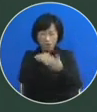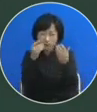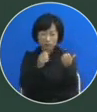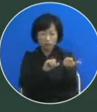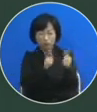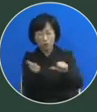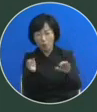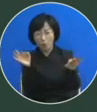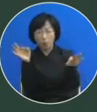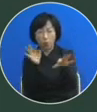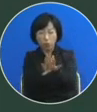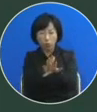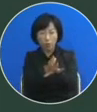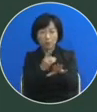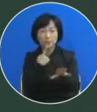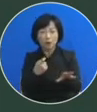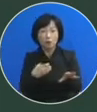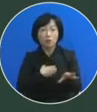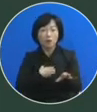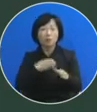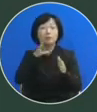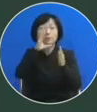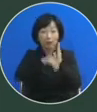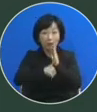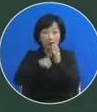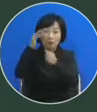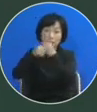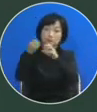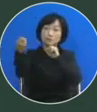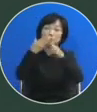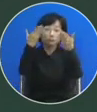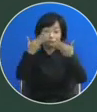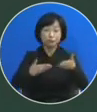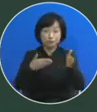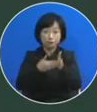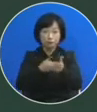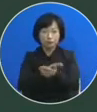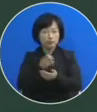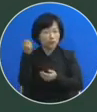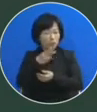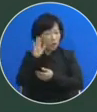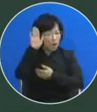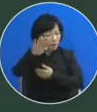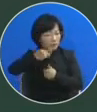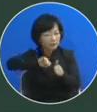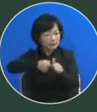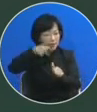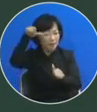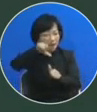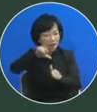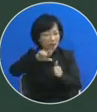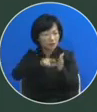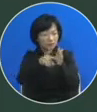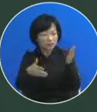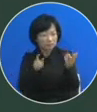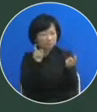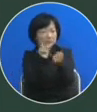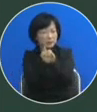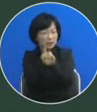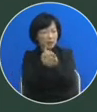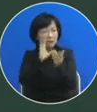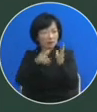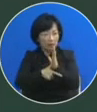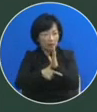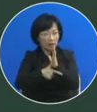답을 주었다 이 말이야. And they were on the brink of extinction, but God gave the answer to that. 그리고 재앙 시대가 올 것인데 그게 답을 주었는데 일심으로 할 수밖에 없어요. And an